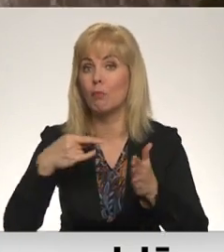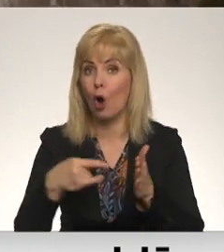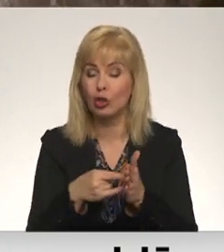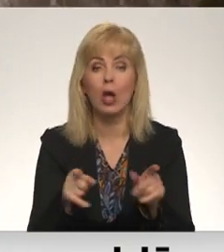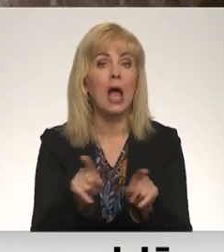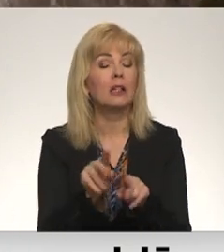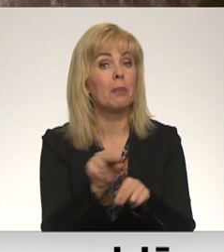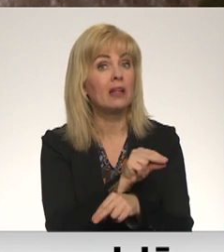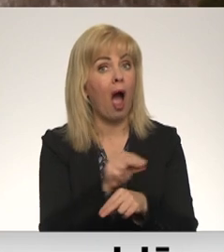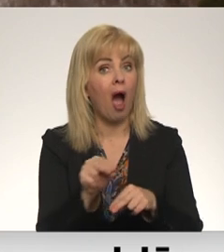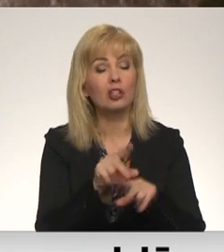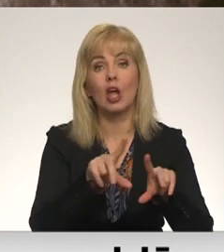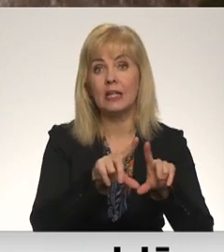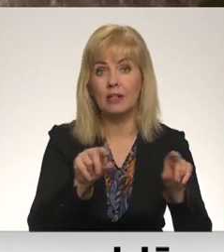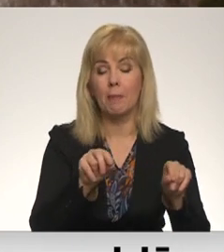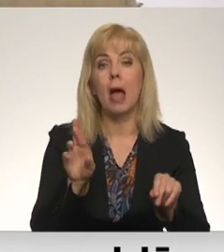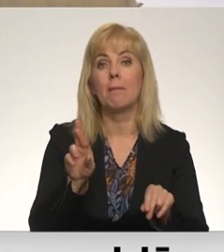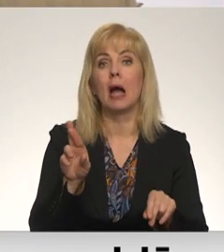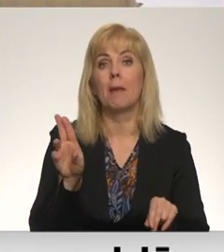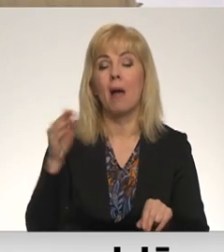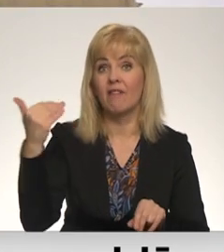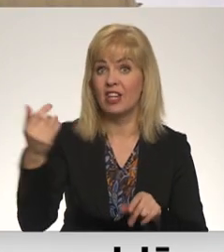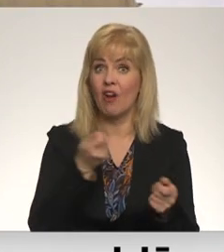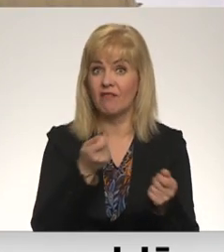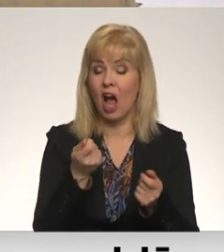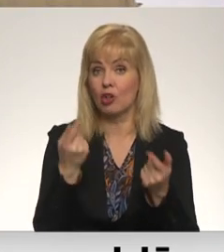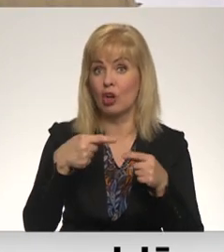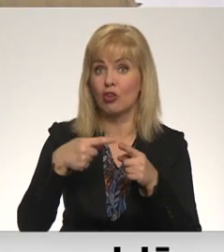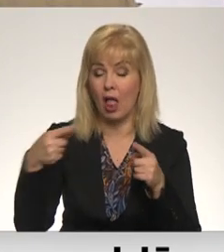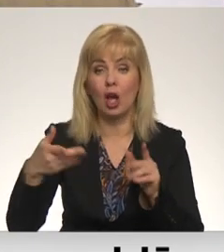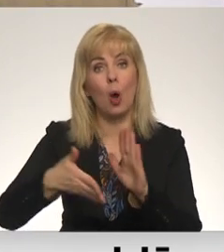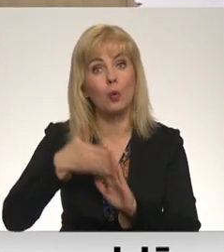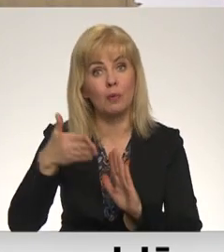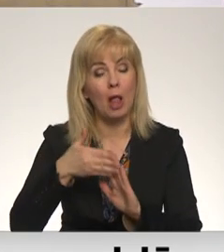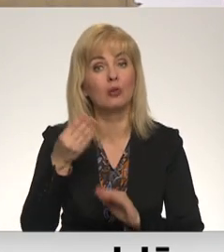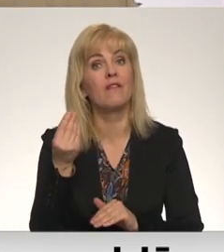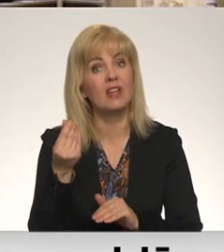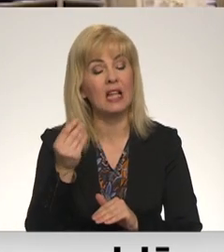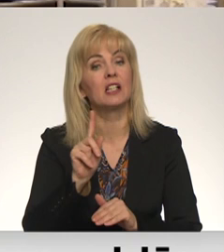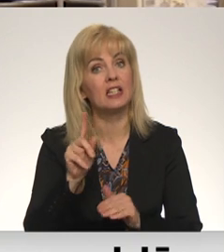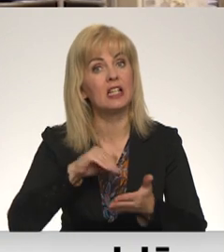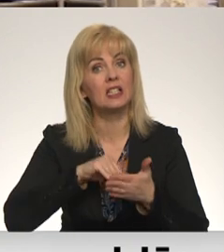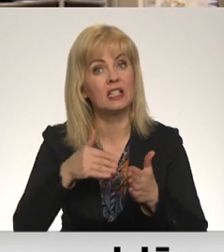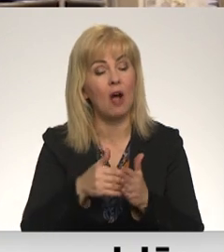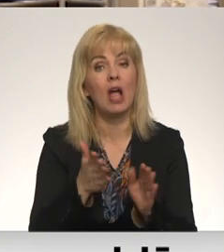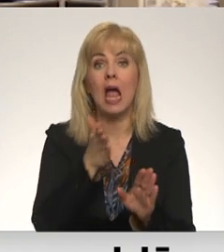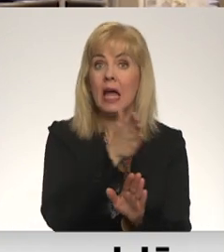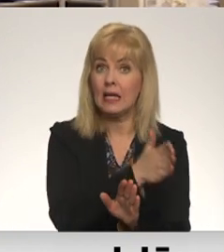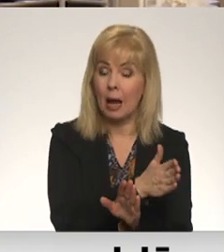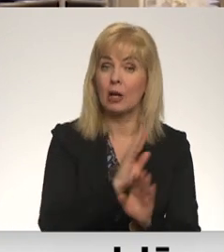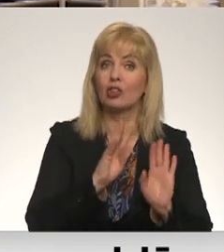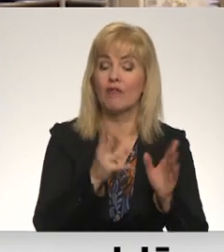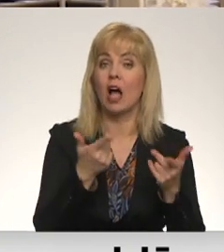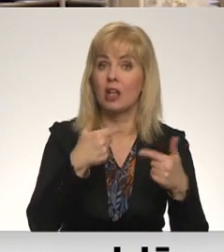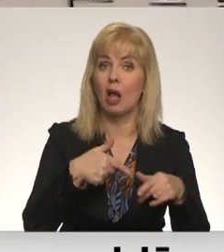Tāpat ārstniecības iestādē Margaritas Meļņikovas vadīšanas periodā uzlabojies finansiālais stāvoklis. Ja iepriekšējās valdes